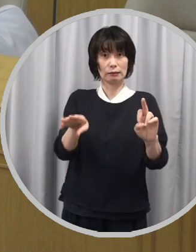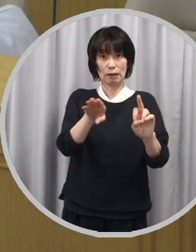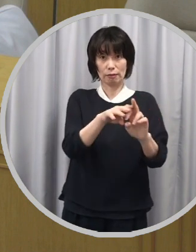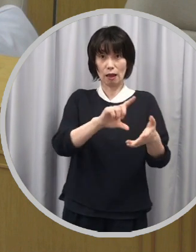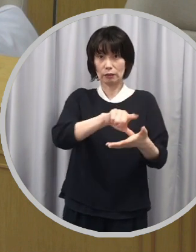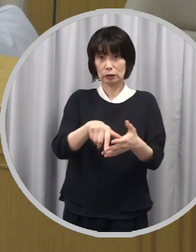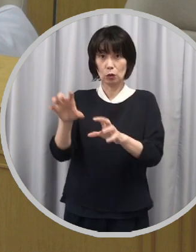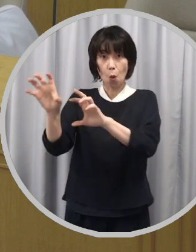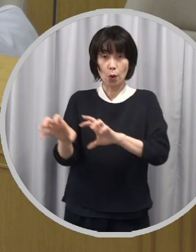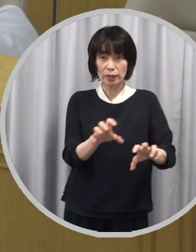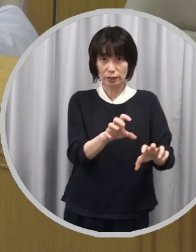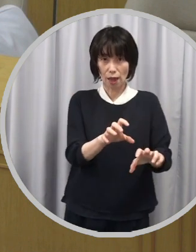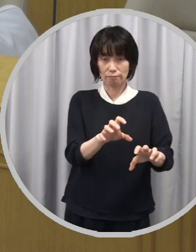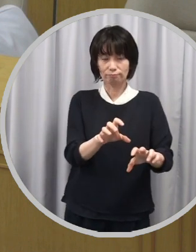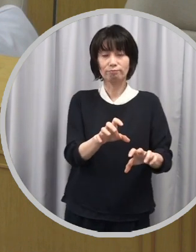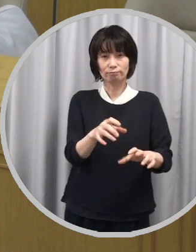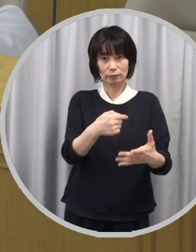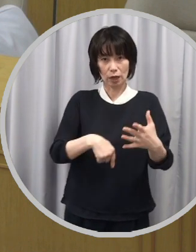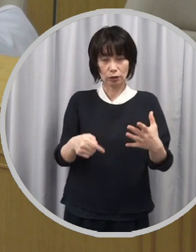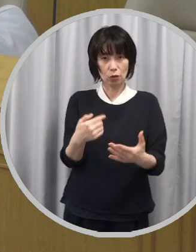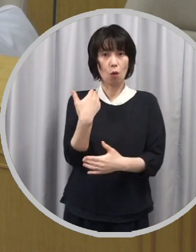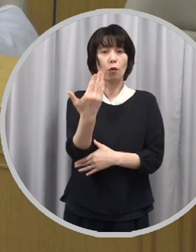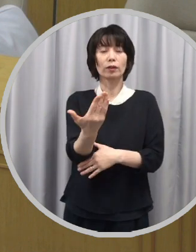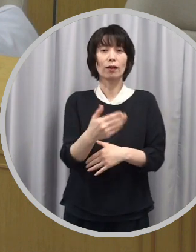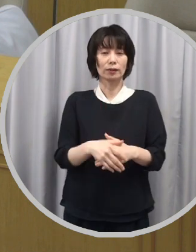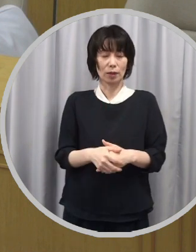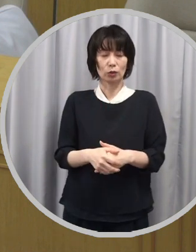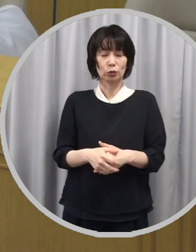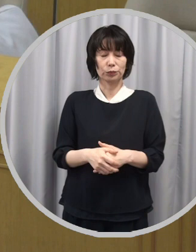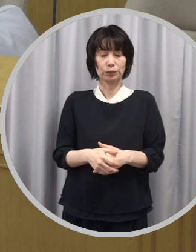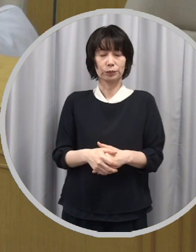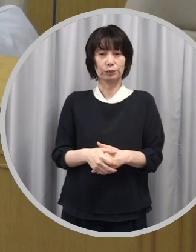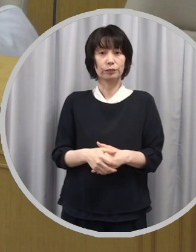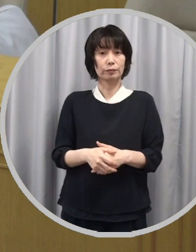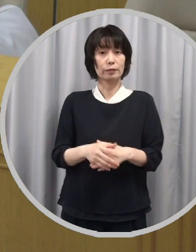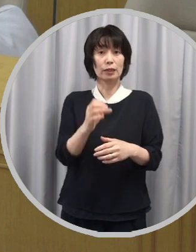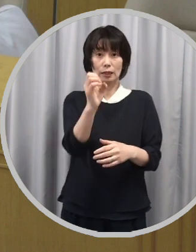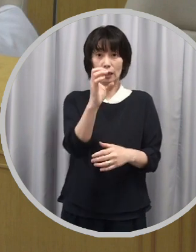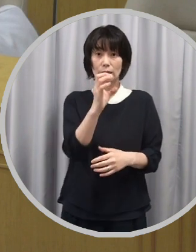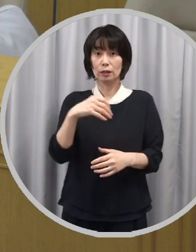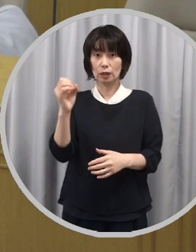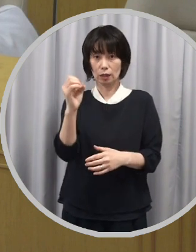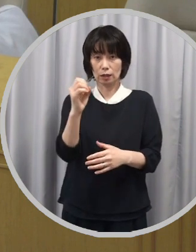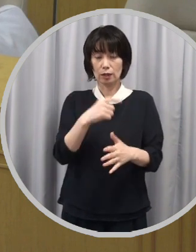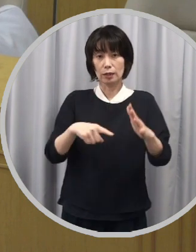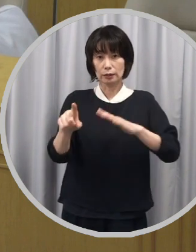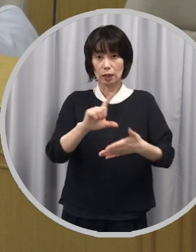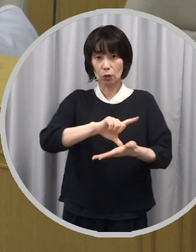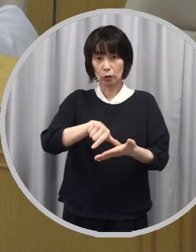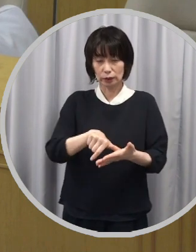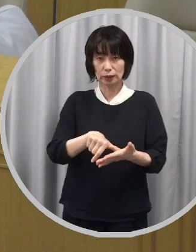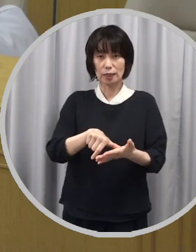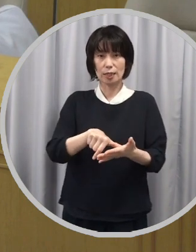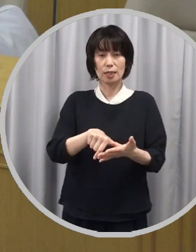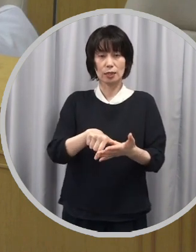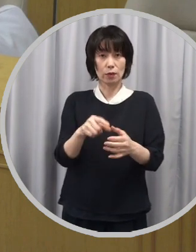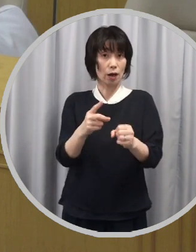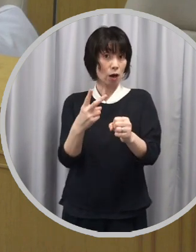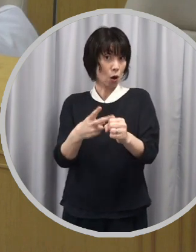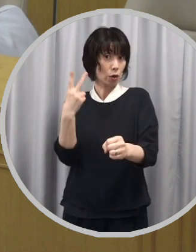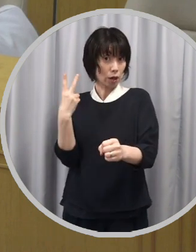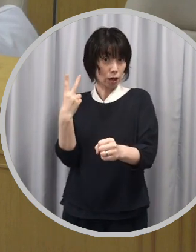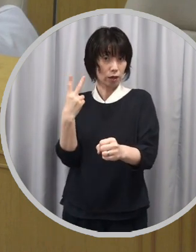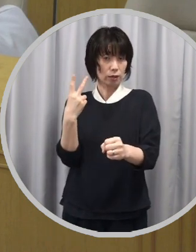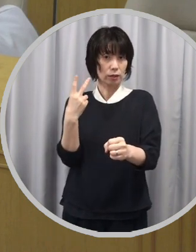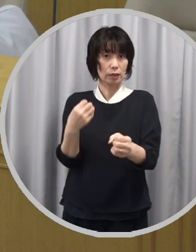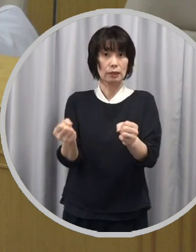転についてお尋ねをいたします。脱炭素先行地域については一昨年、